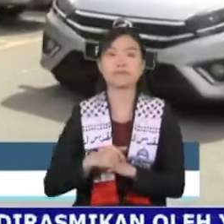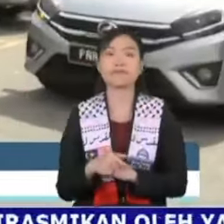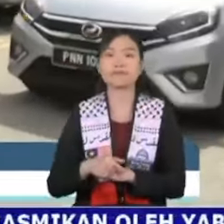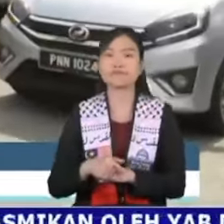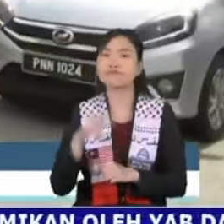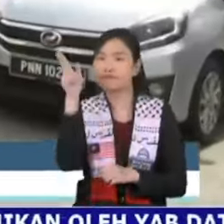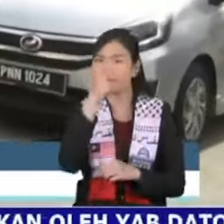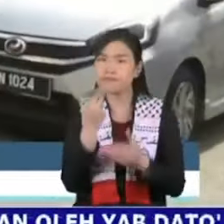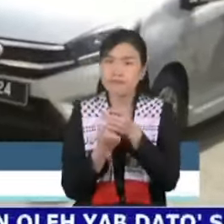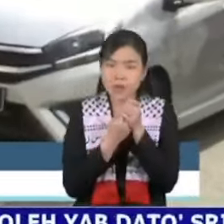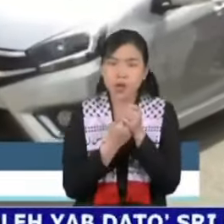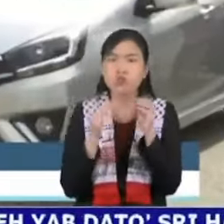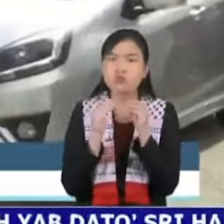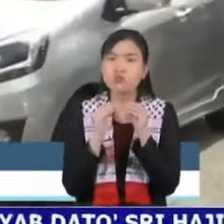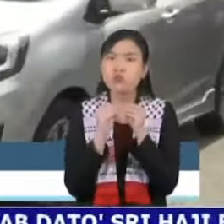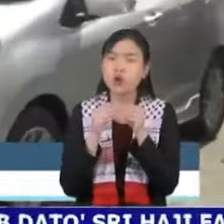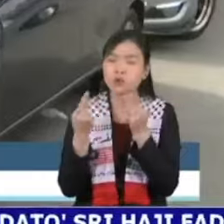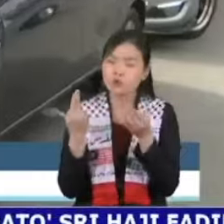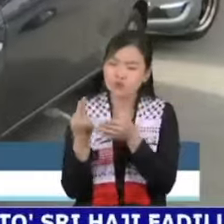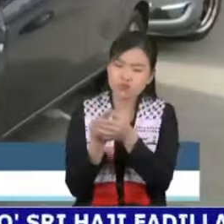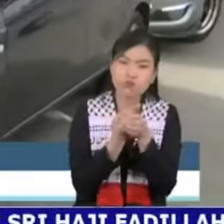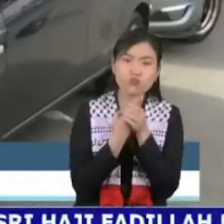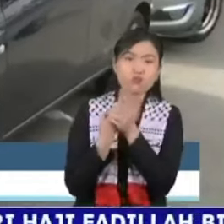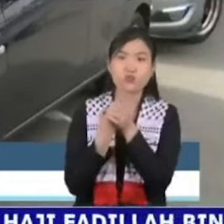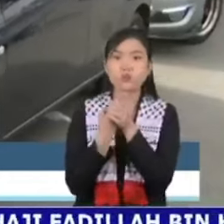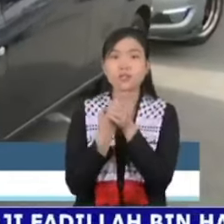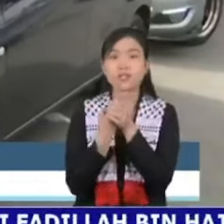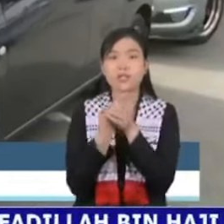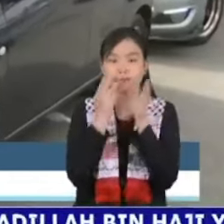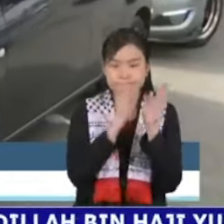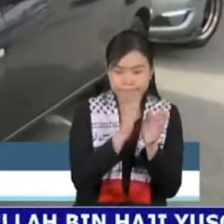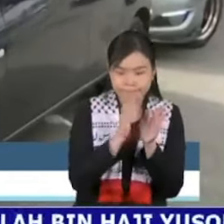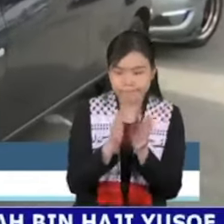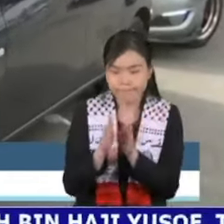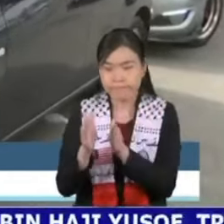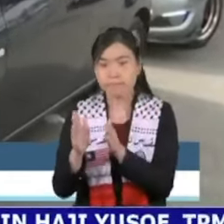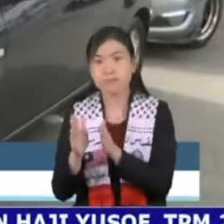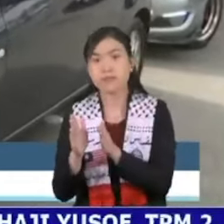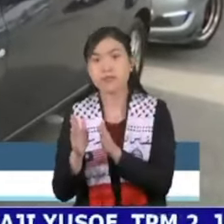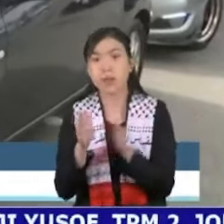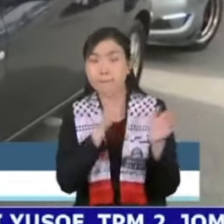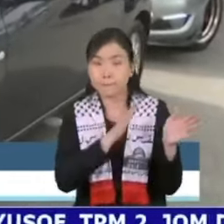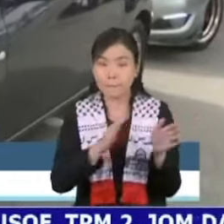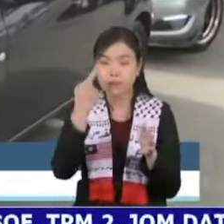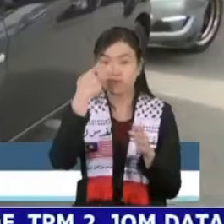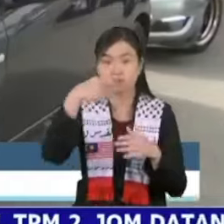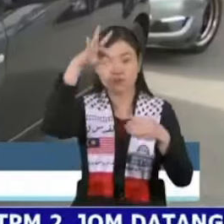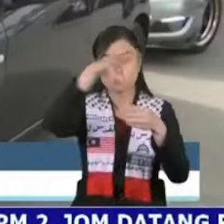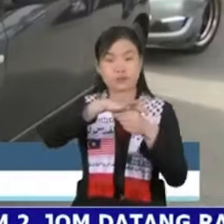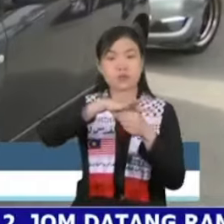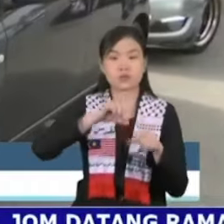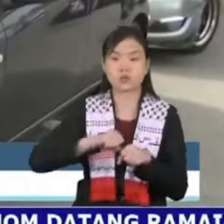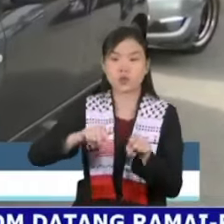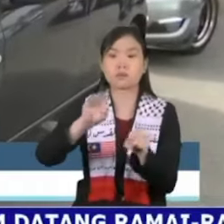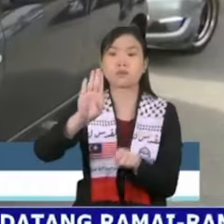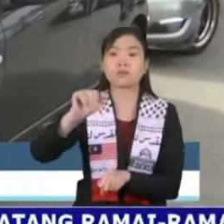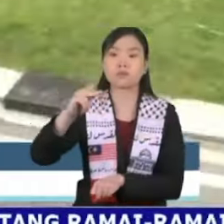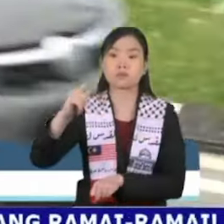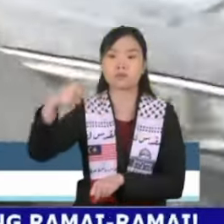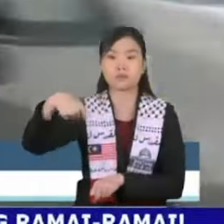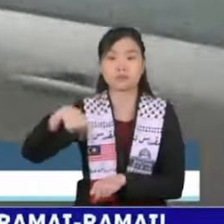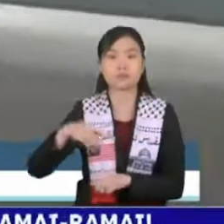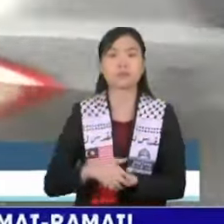dilihat semakin serasi dan berkesan terutama dalam mengatur strategi sempena PRK Sungai Bakap.